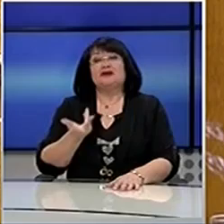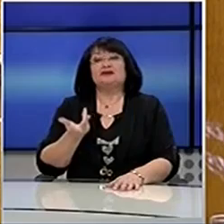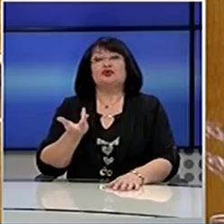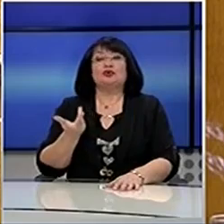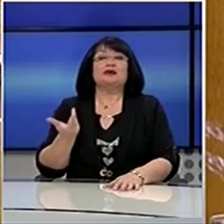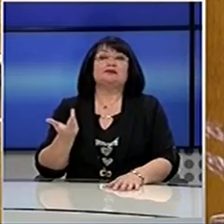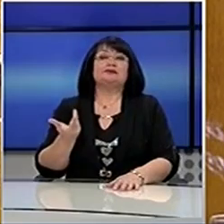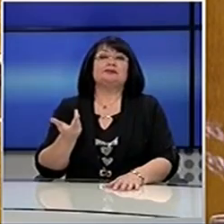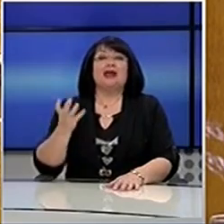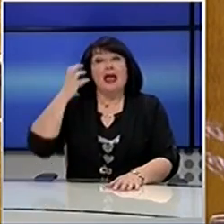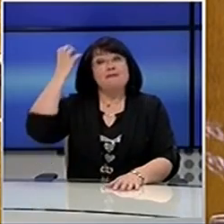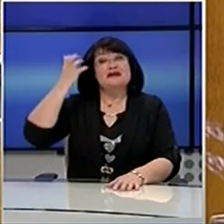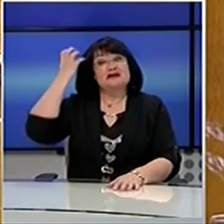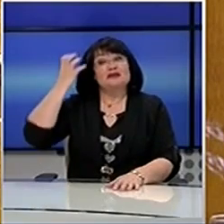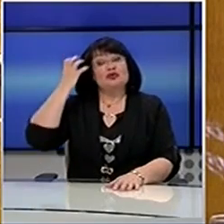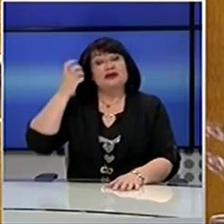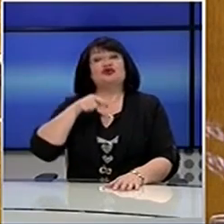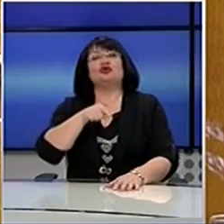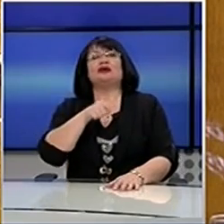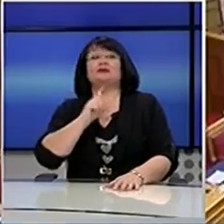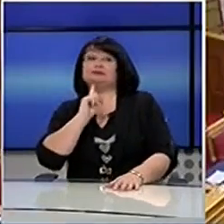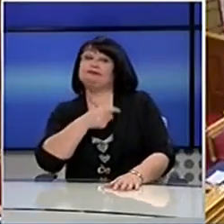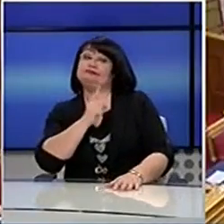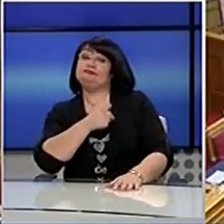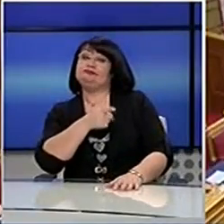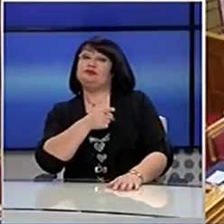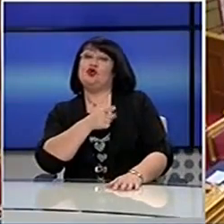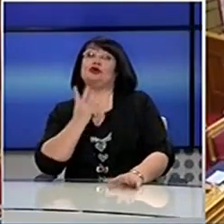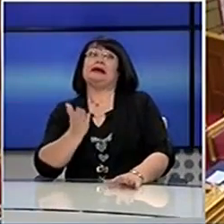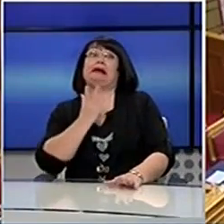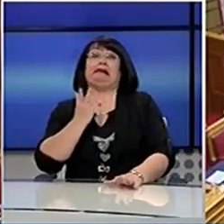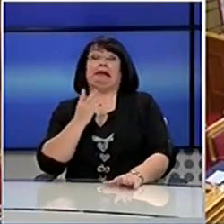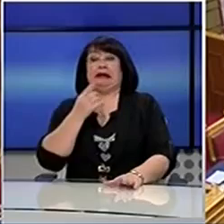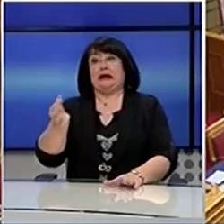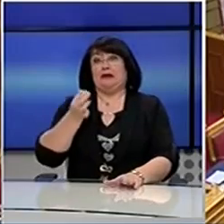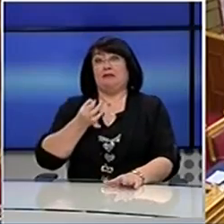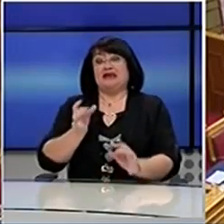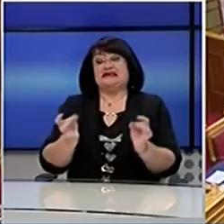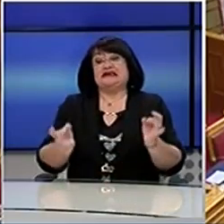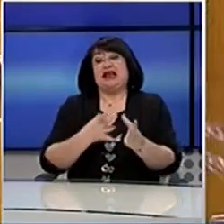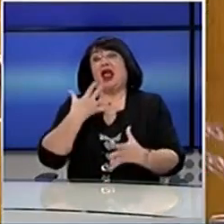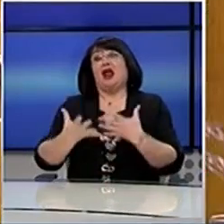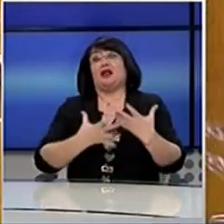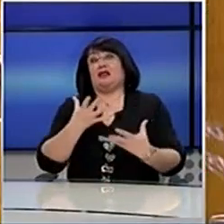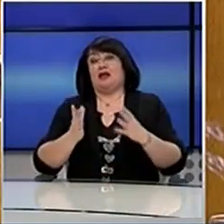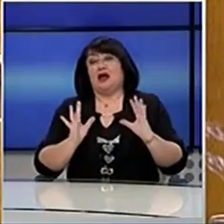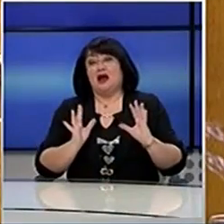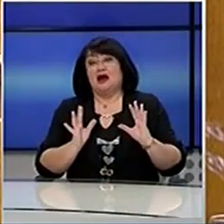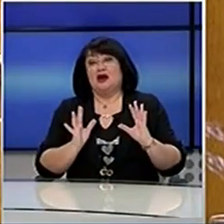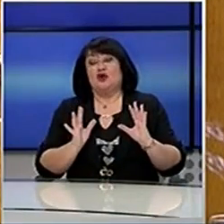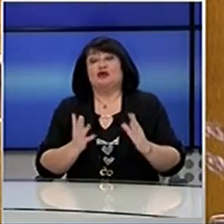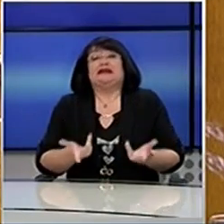εργαλειοποίηση των επιστημόνων. Σας σκανδάλισε τόσο πολύ